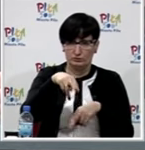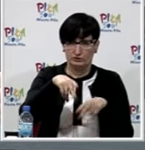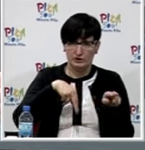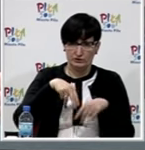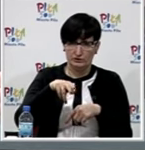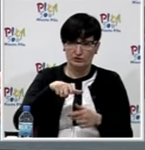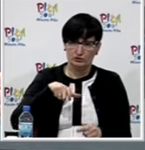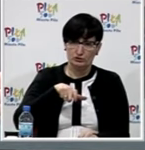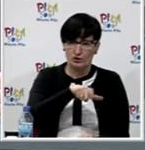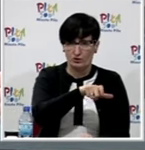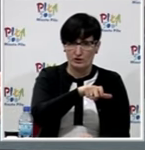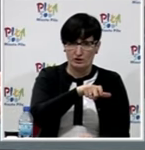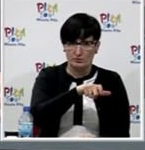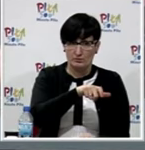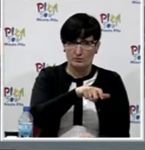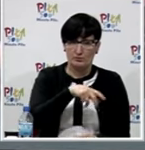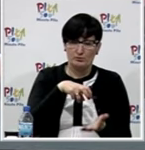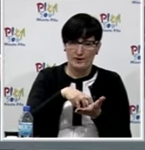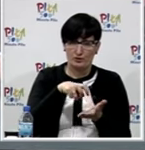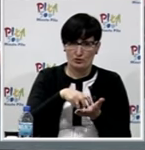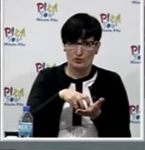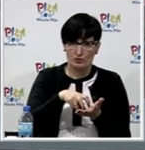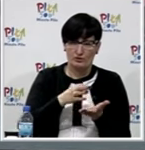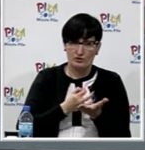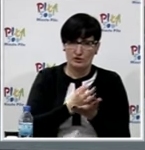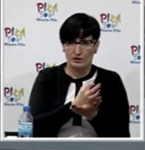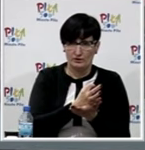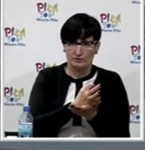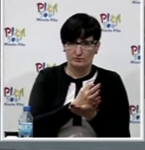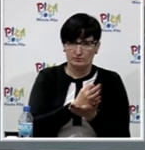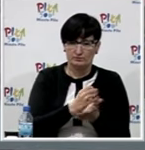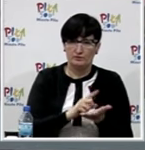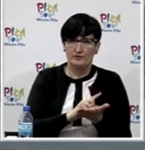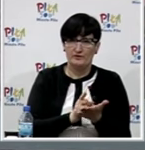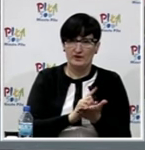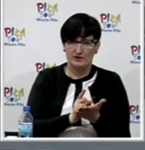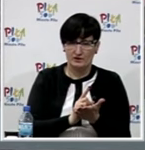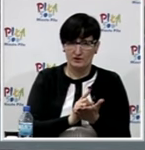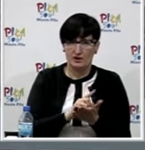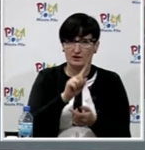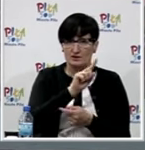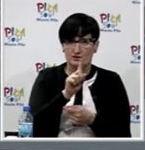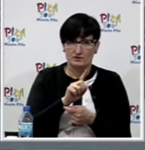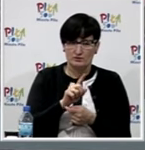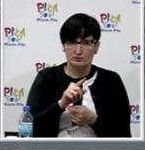ciągiem pieszojezdnym wynika z miejscowego planu zagospodarowania przestrzennego